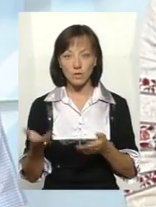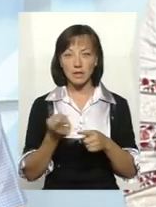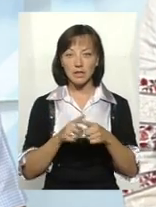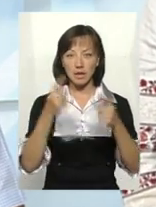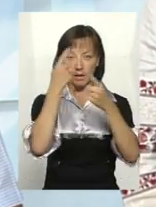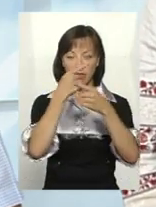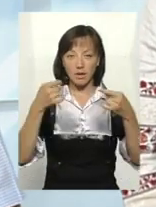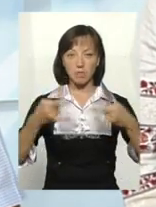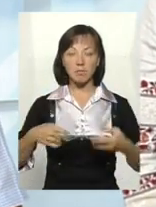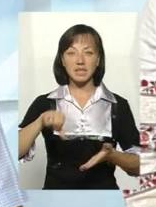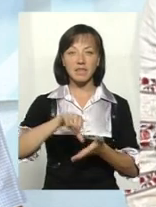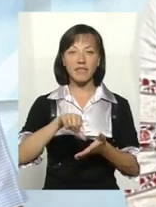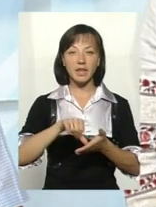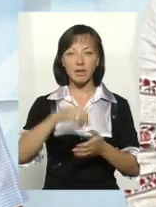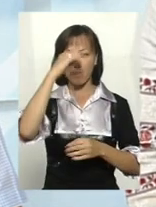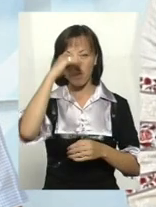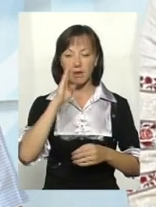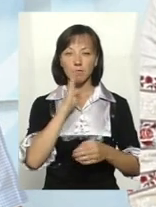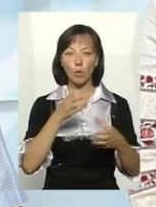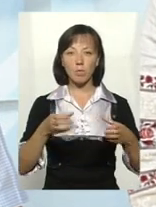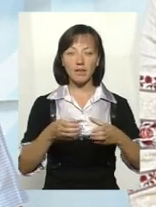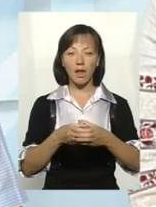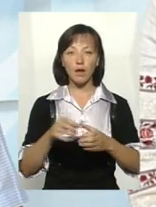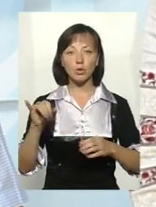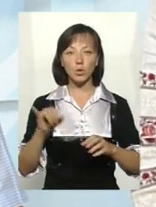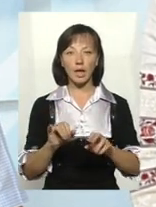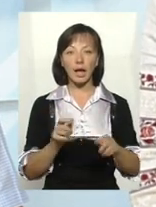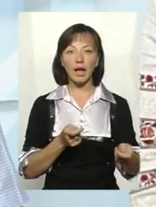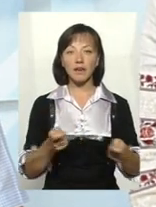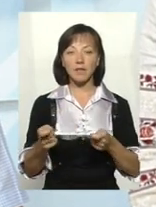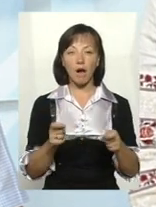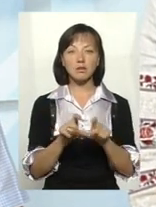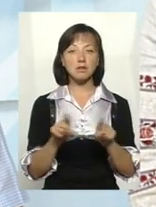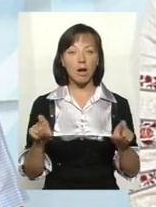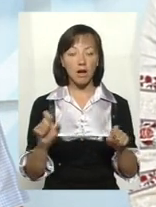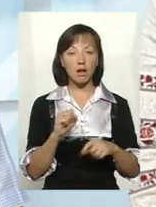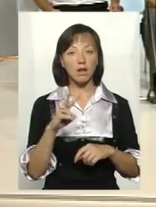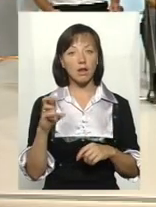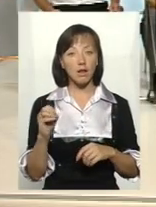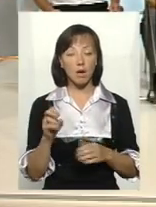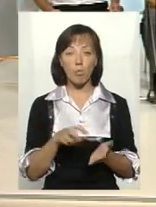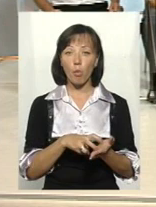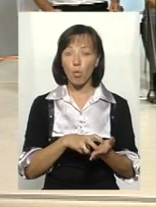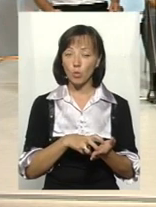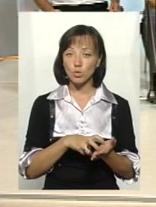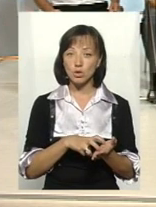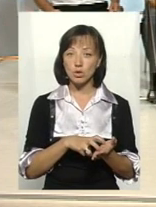ефір представників батьківського комітету і керівника закладу. Однак,